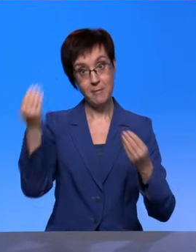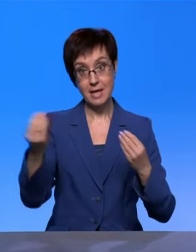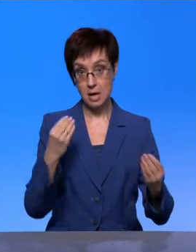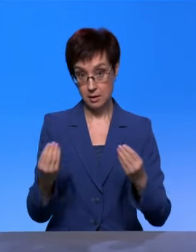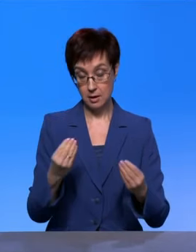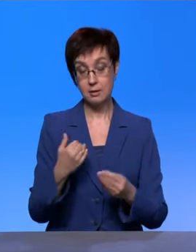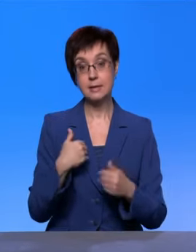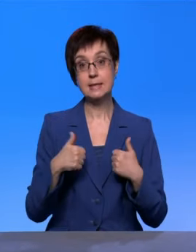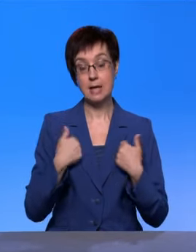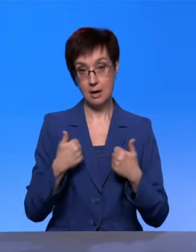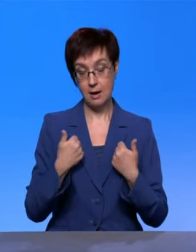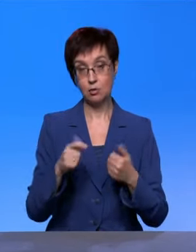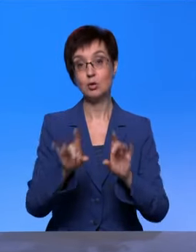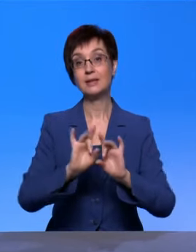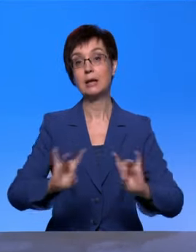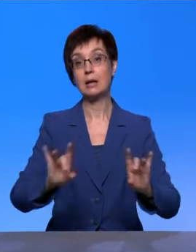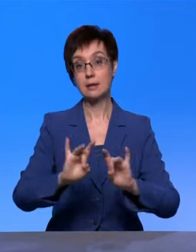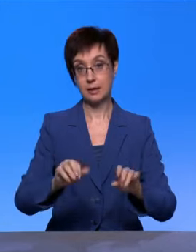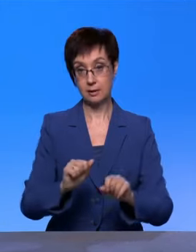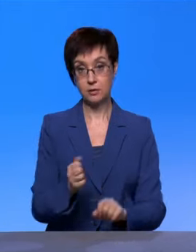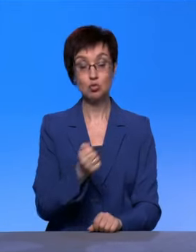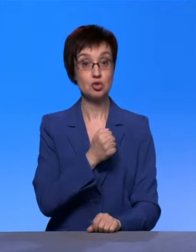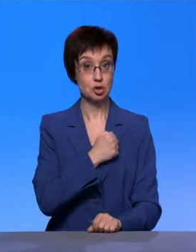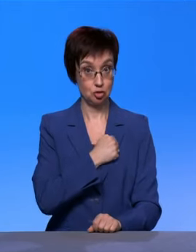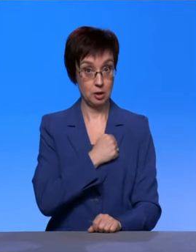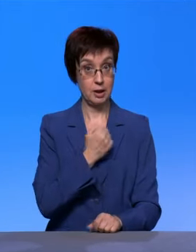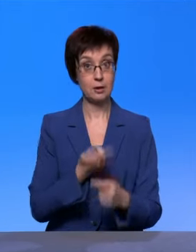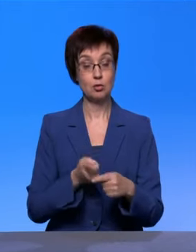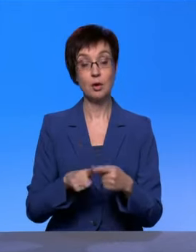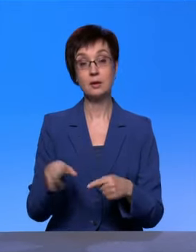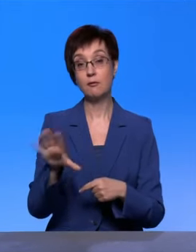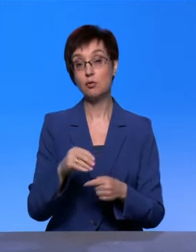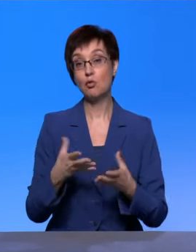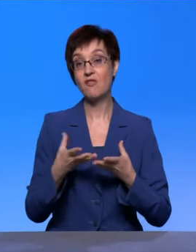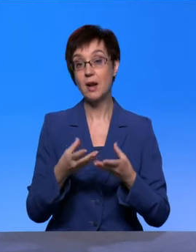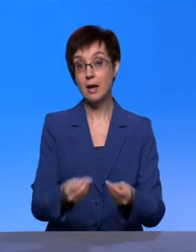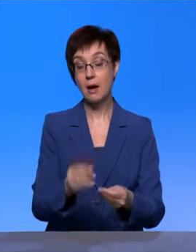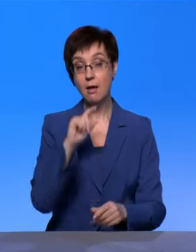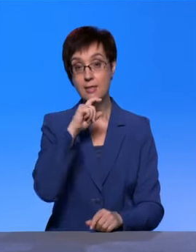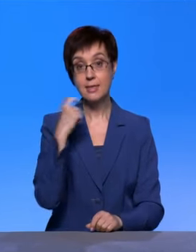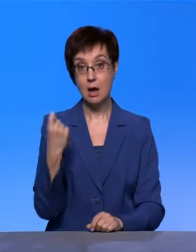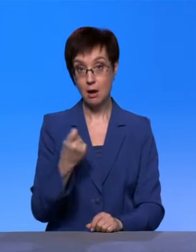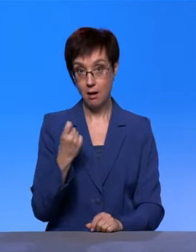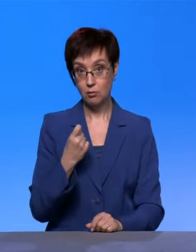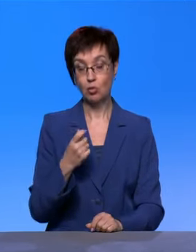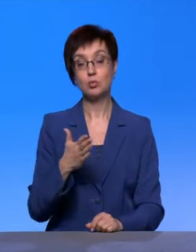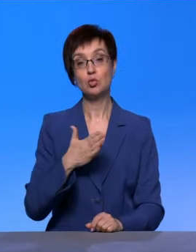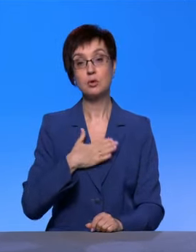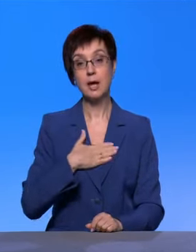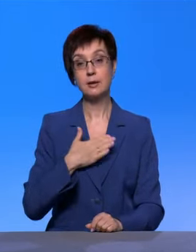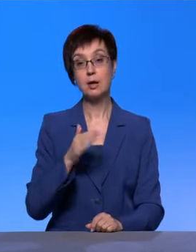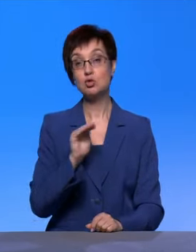Вот. И, к сожалению, это все влияет на экономику, на наш уровень жизни, потому что, правильно говорили